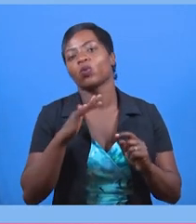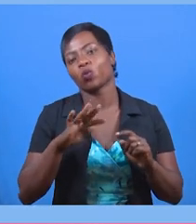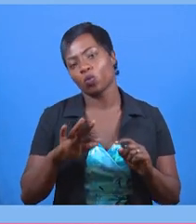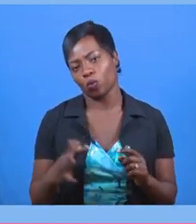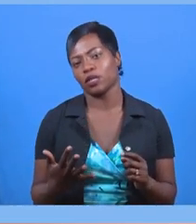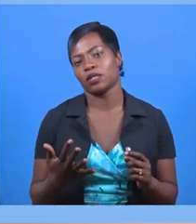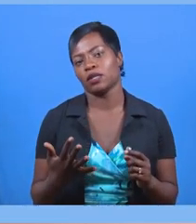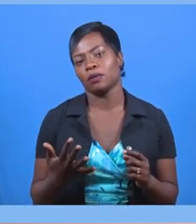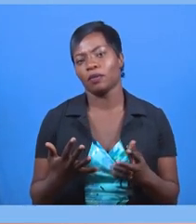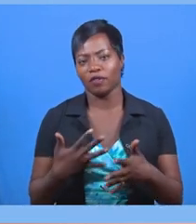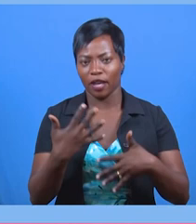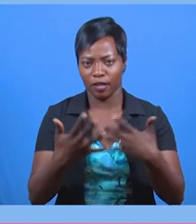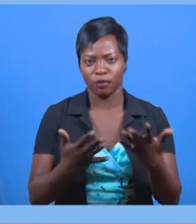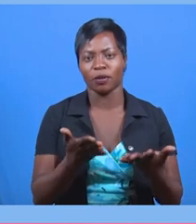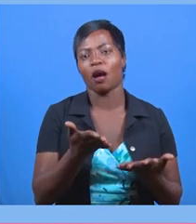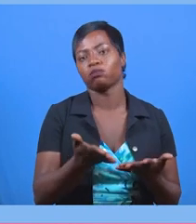pavaibuda netsumo iyi.